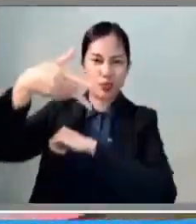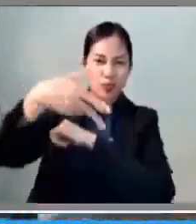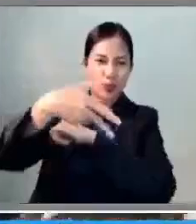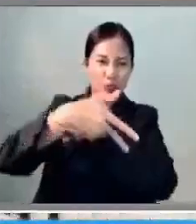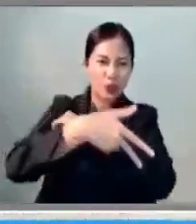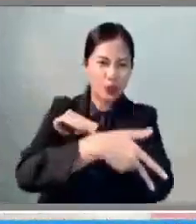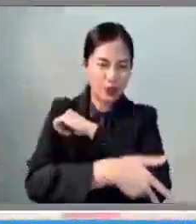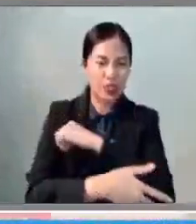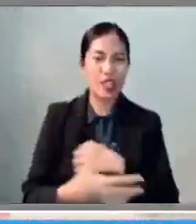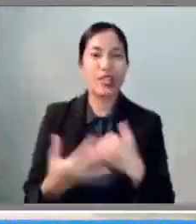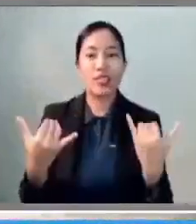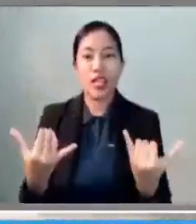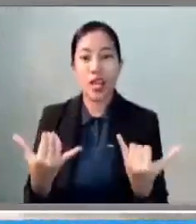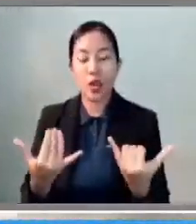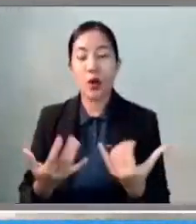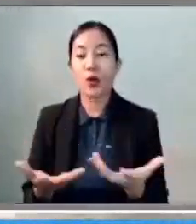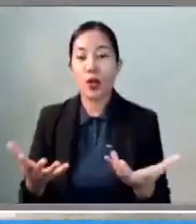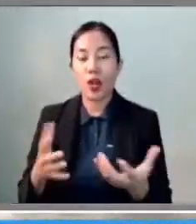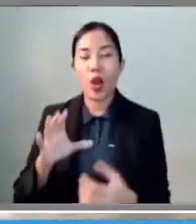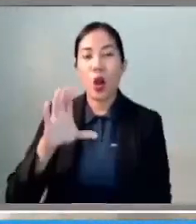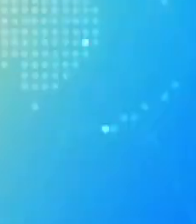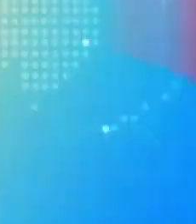hawak ng Colombia.